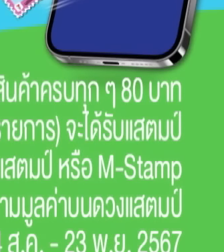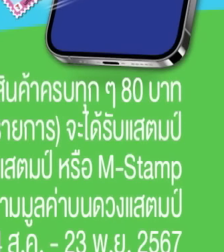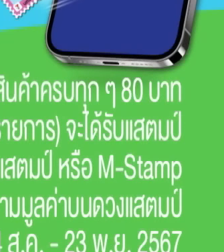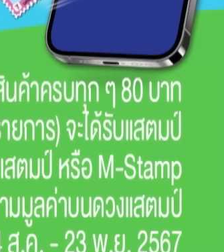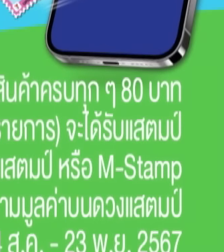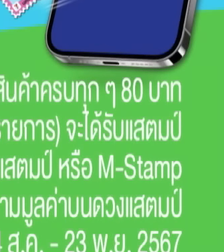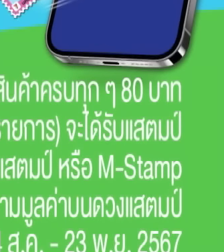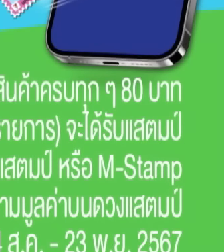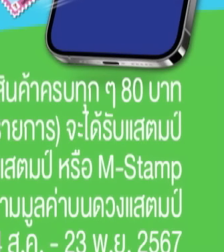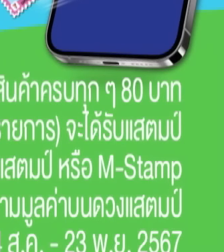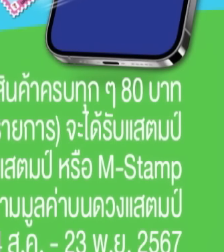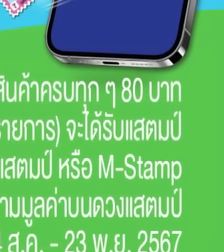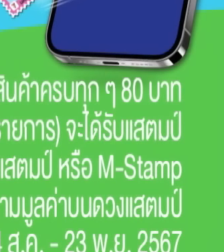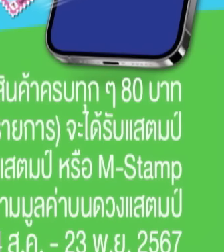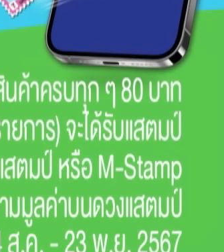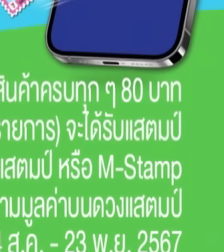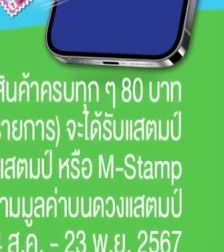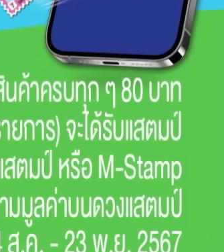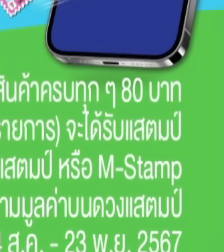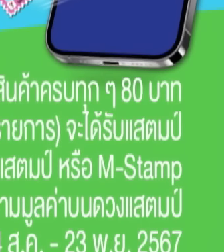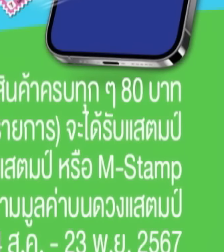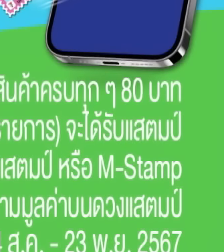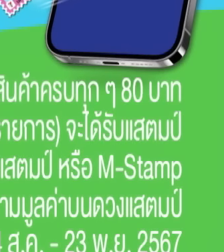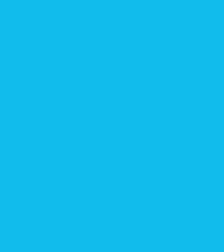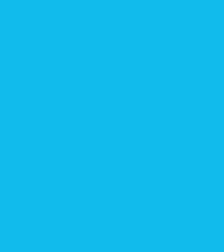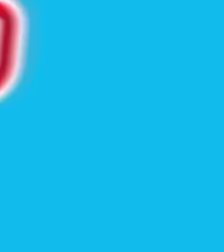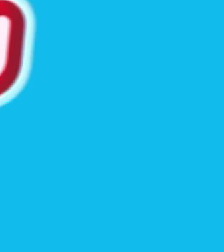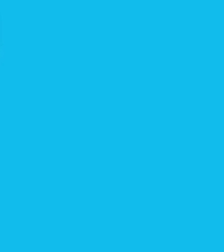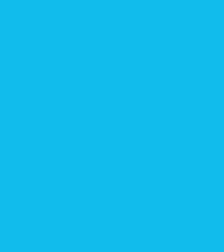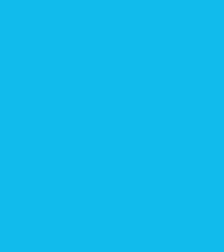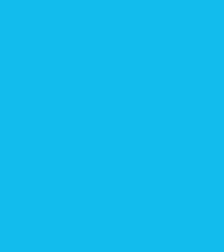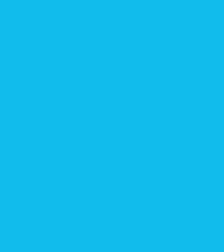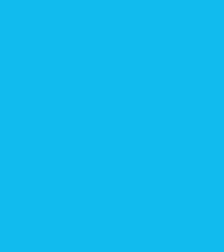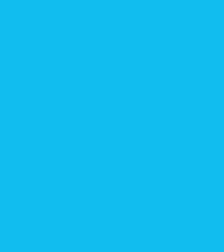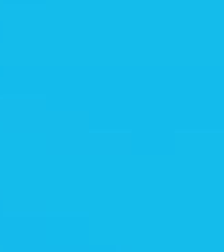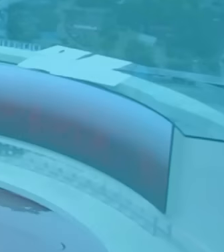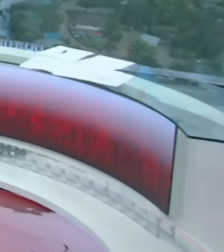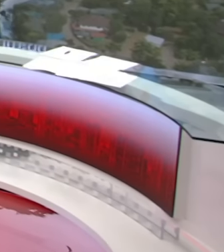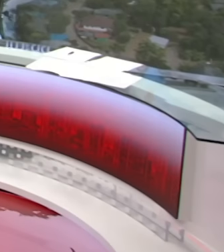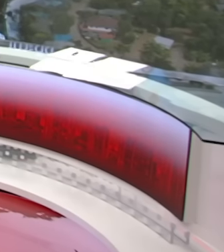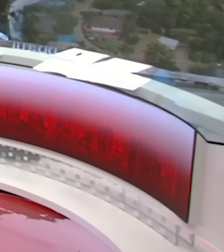สนับสนุนโดย 7-Eleven สแตมป์เสน่ห์ไทยใครๆก็หลงรัก